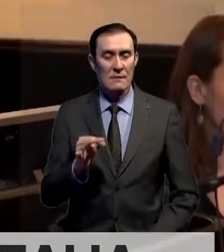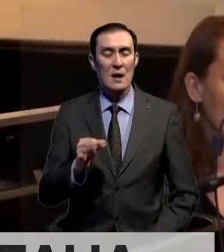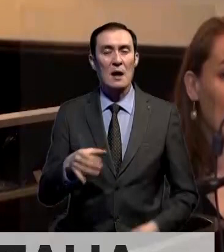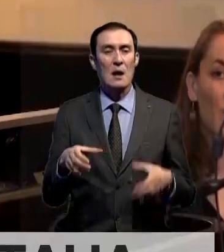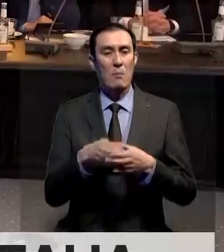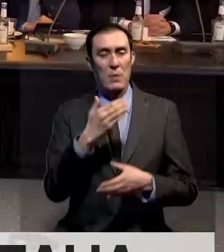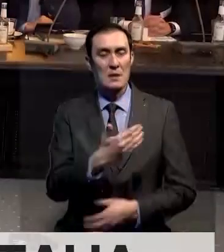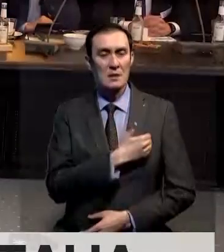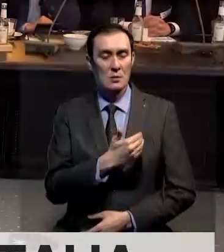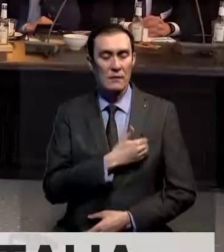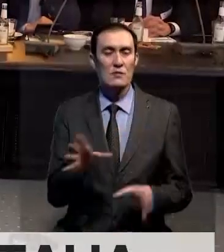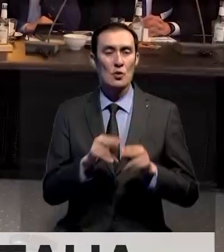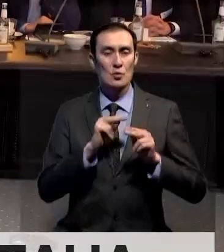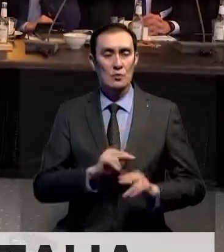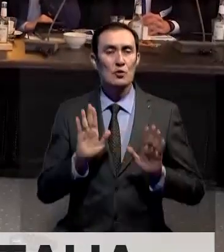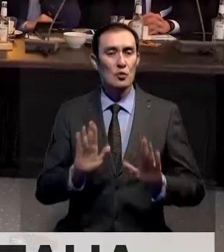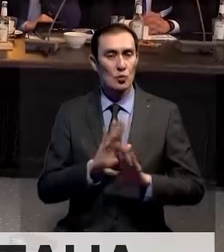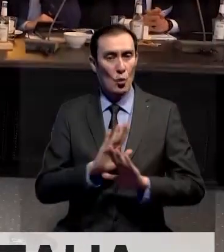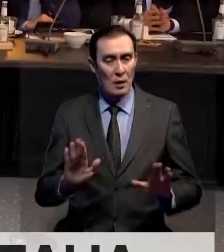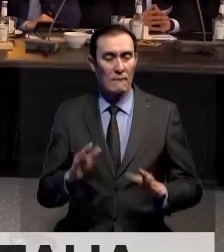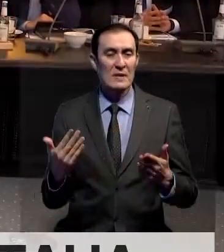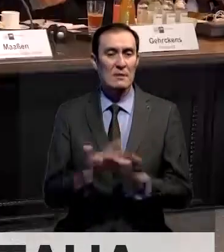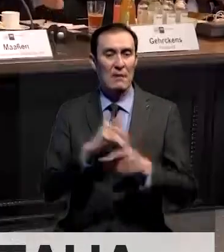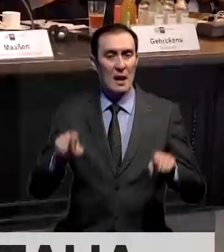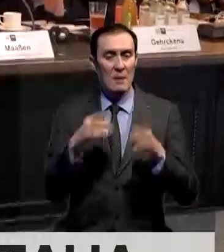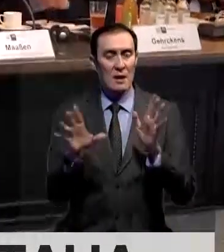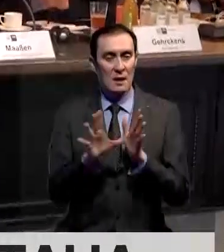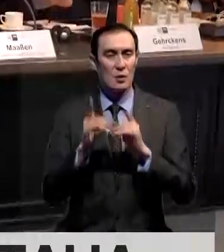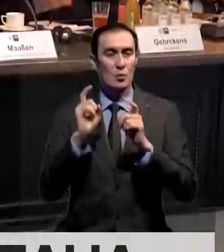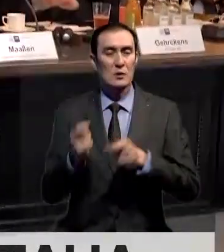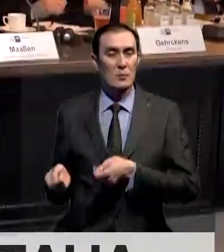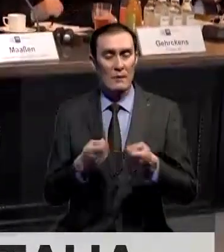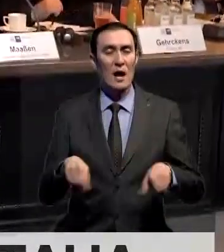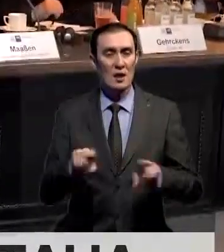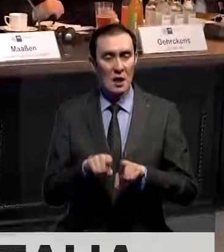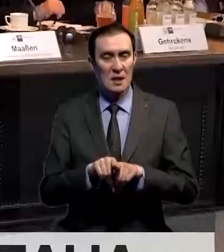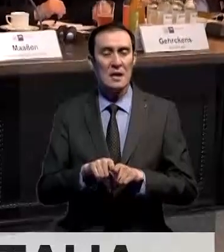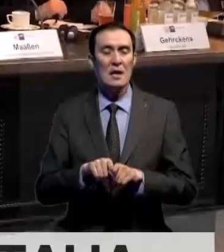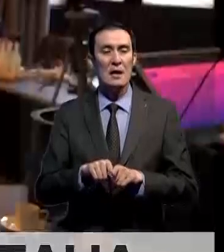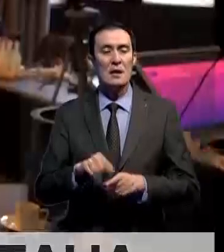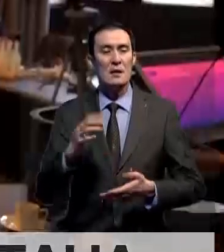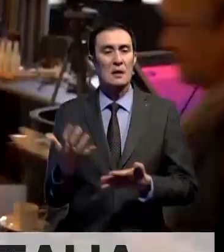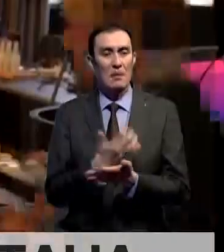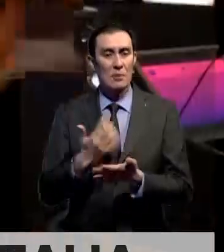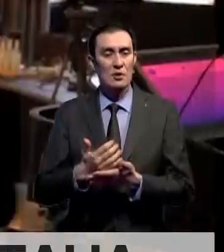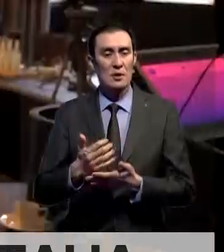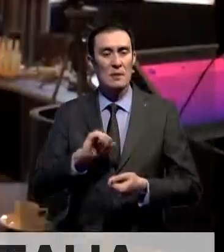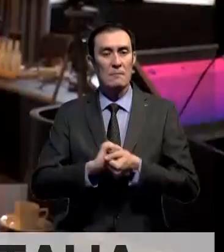компании заинтересованы сотрудничать не только в возобновляемой энергетике и логистике, но и в сырьевом секторе.